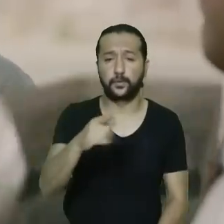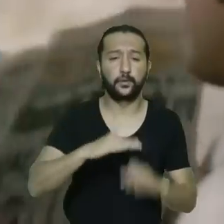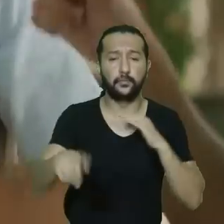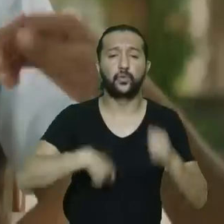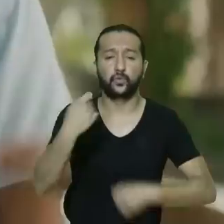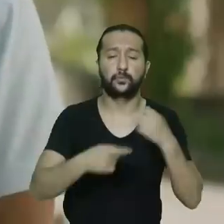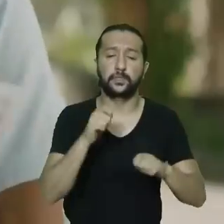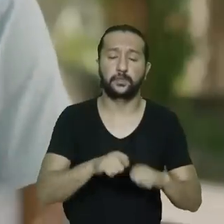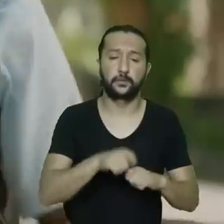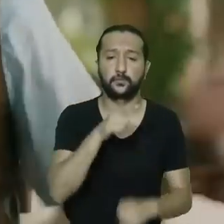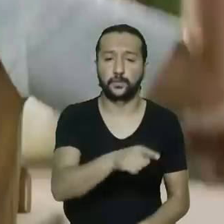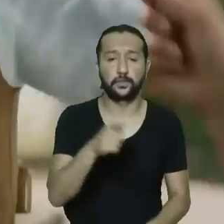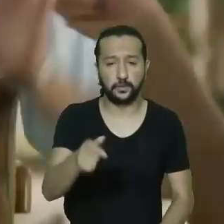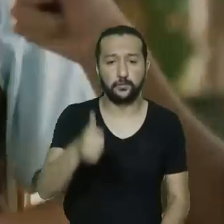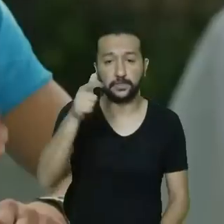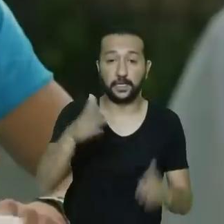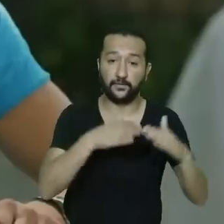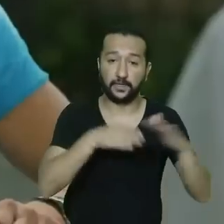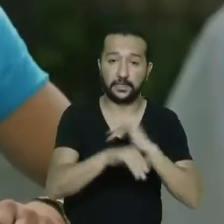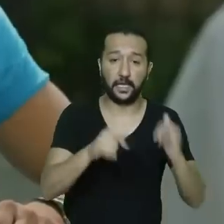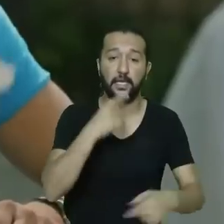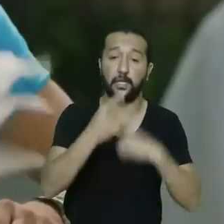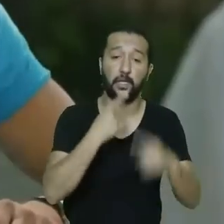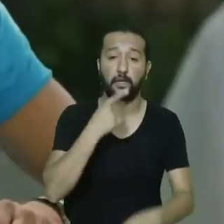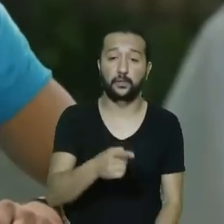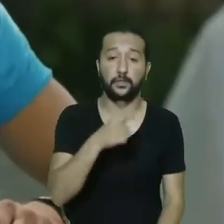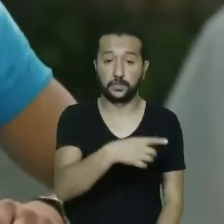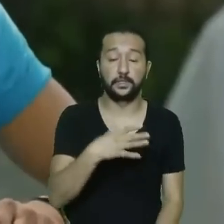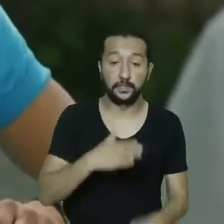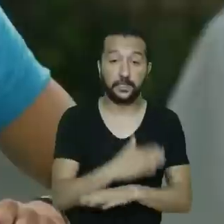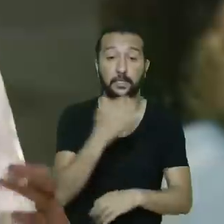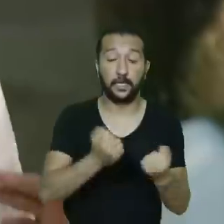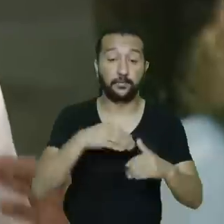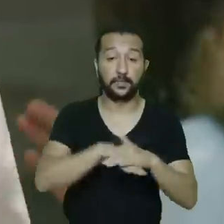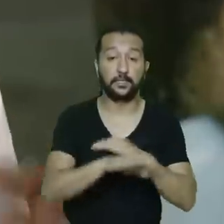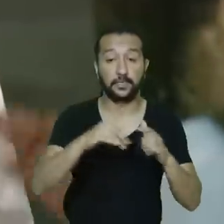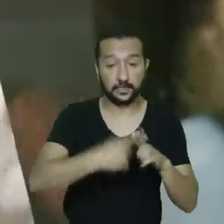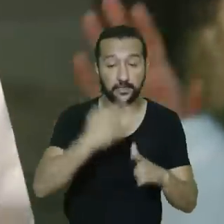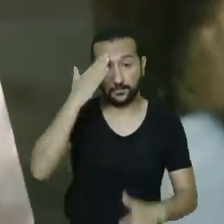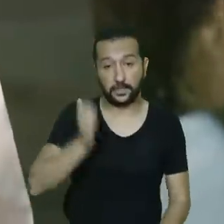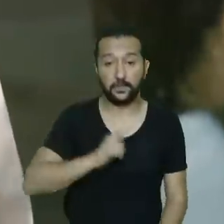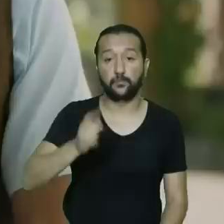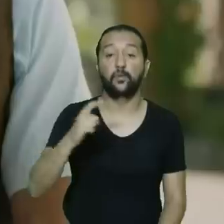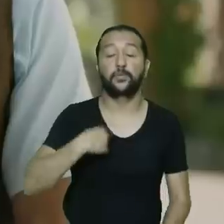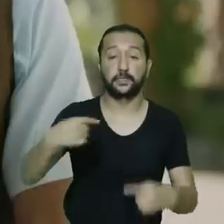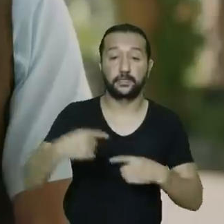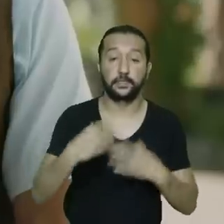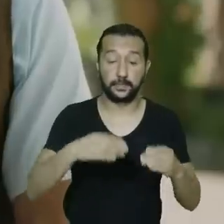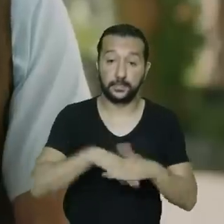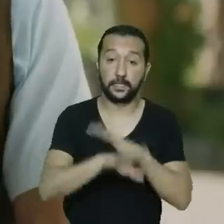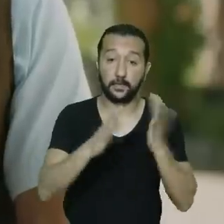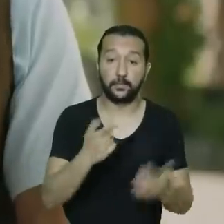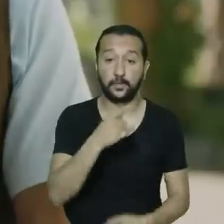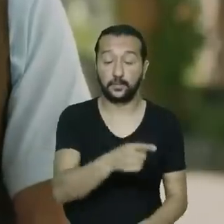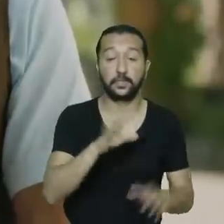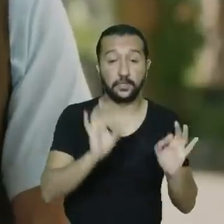Milletin uydurması bunlar. Dilin başkanın evine girince de aynısını diyorlar lan. Zaten arabayı sakladı. Jandarmalar falan bulamaz bizim izimizi. Sakladı gelme